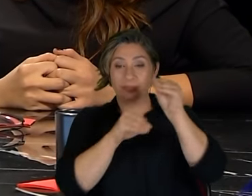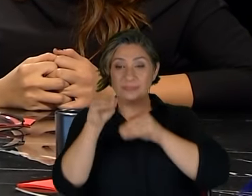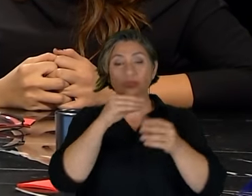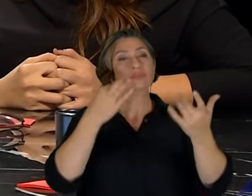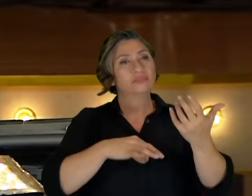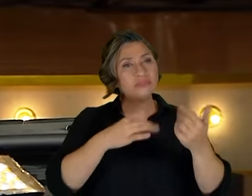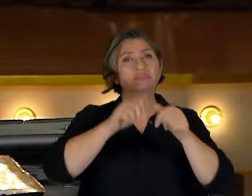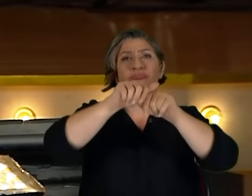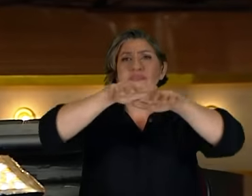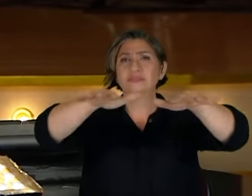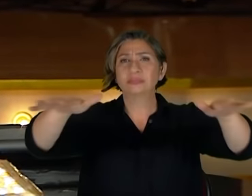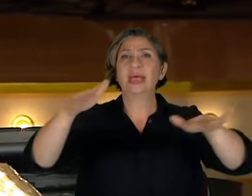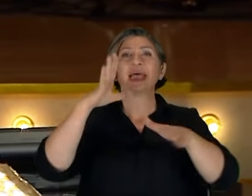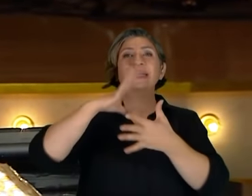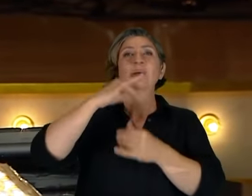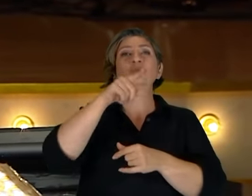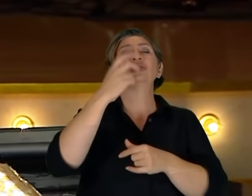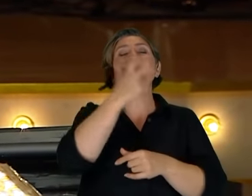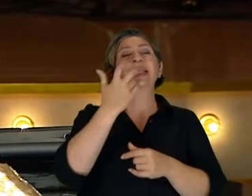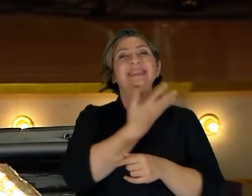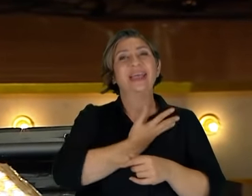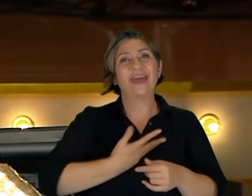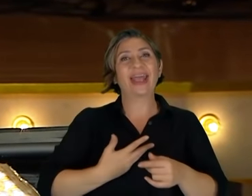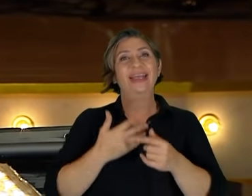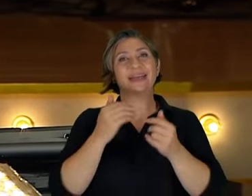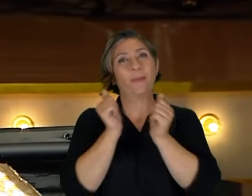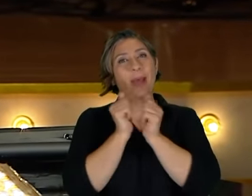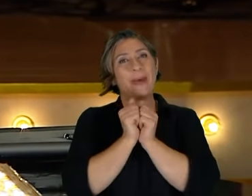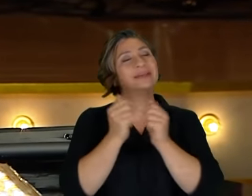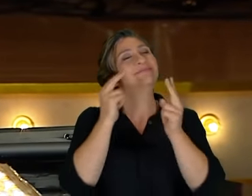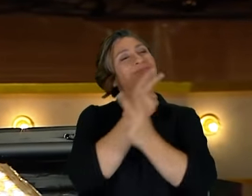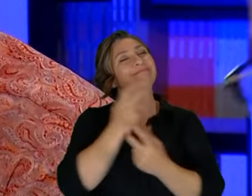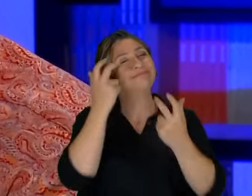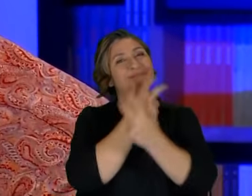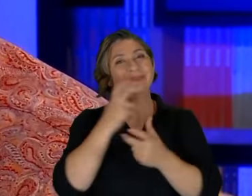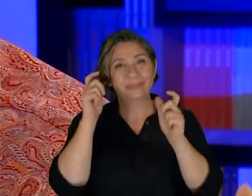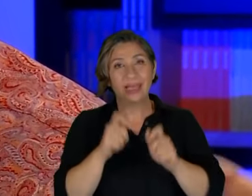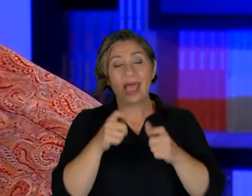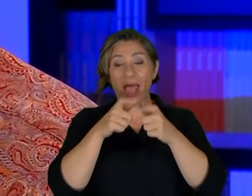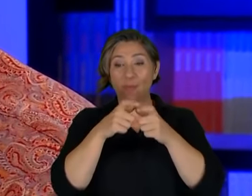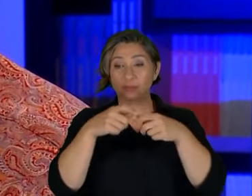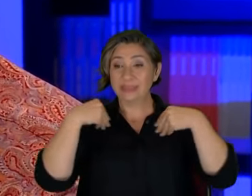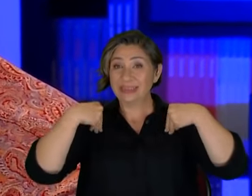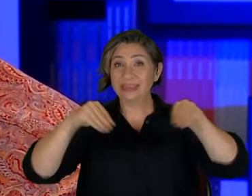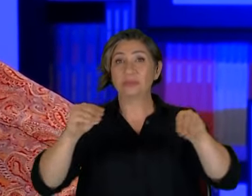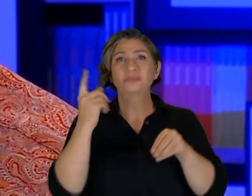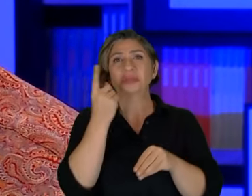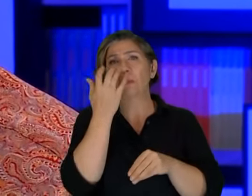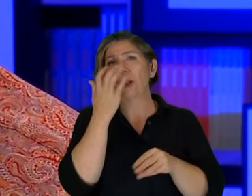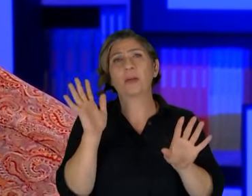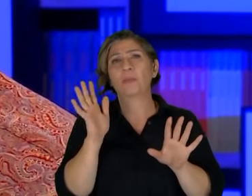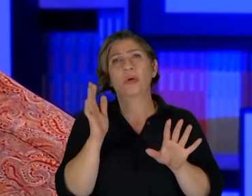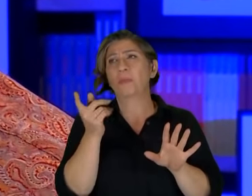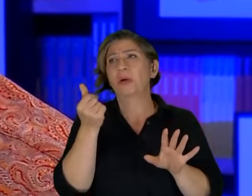çalınıp söylenmesi. İnsanların bu şarkılara severek eşlik etmeleri. Ve albüm satışından bir şey beklenmiyor artık.